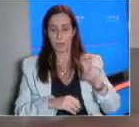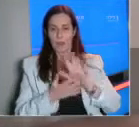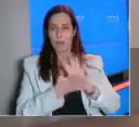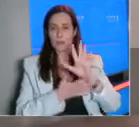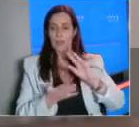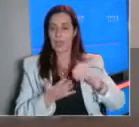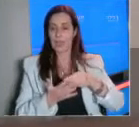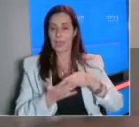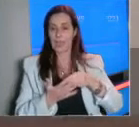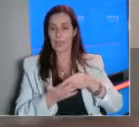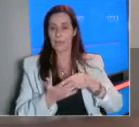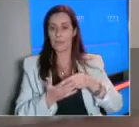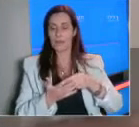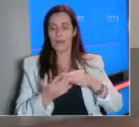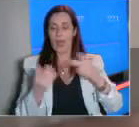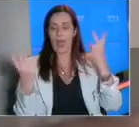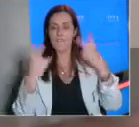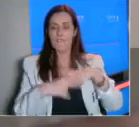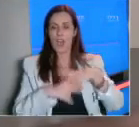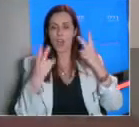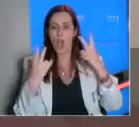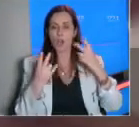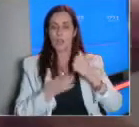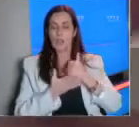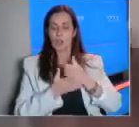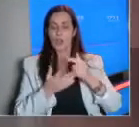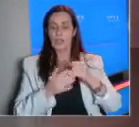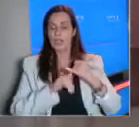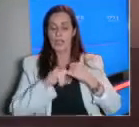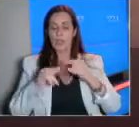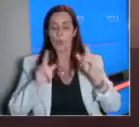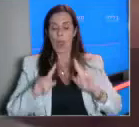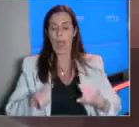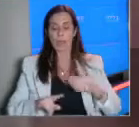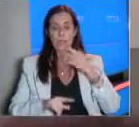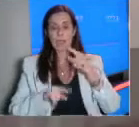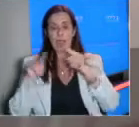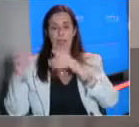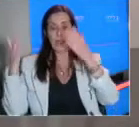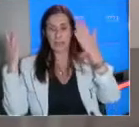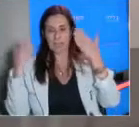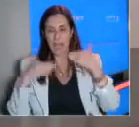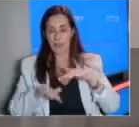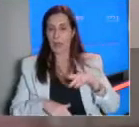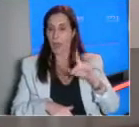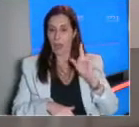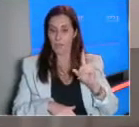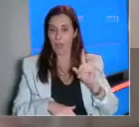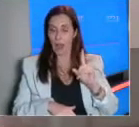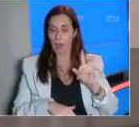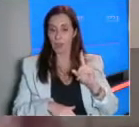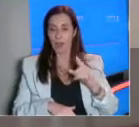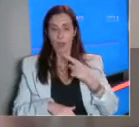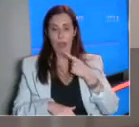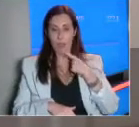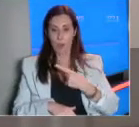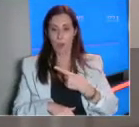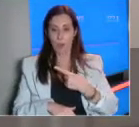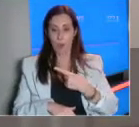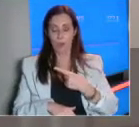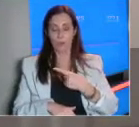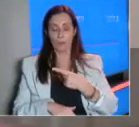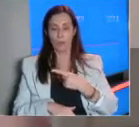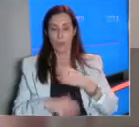ב-2015 נחתם מזכר ההבנות הראשון של ייצוא גז מישראל למצרים. אבל אומר שם על